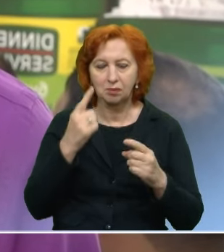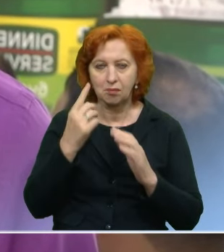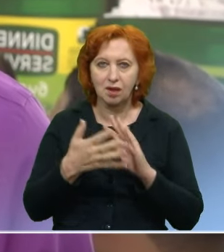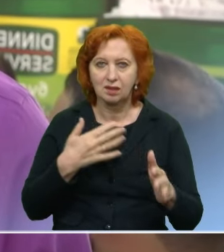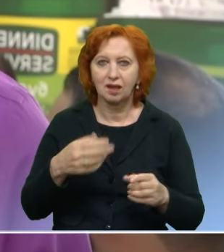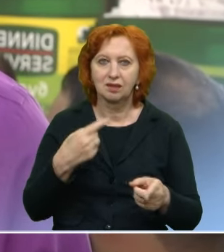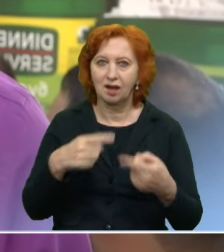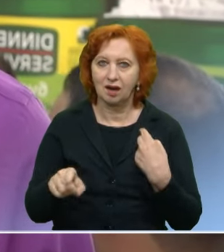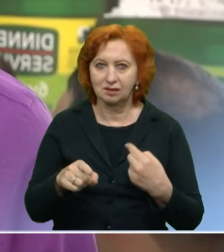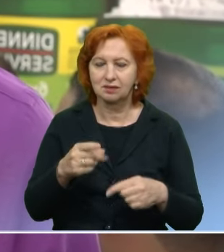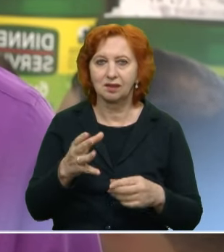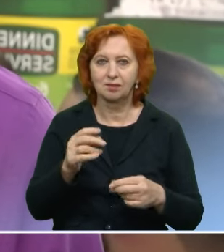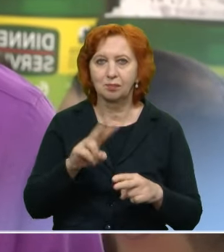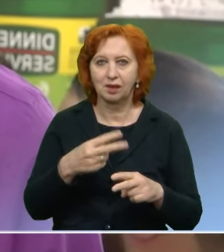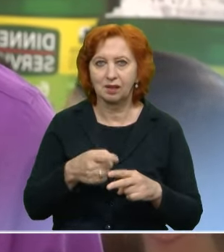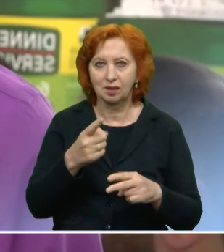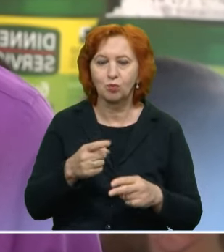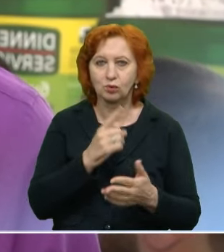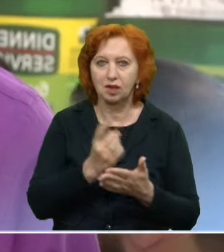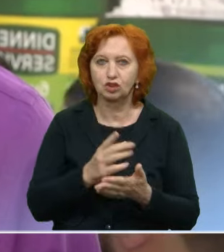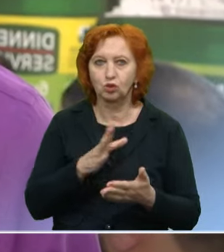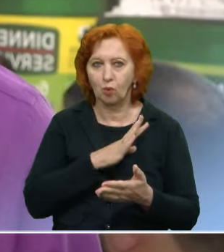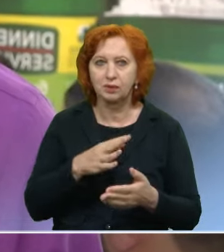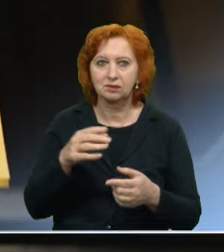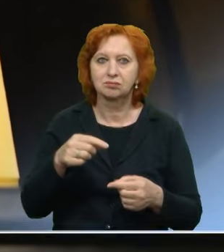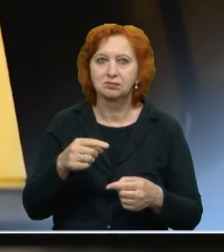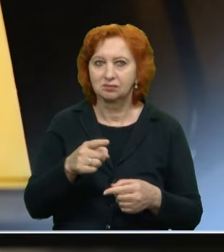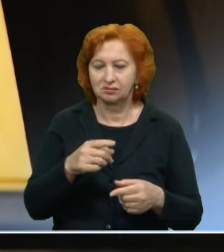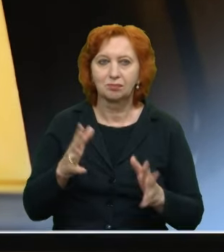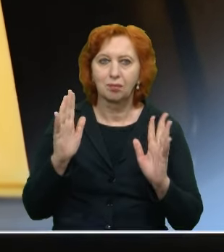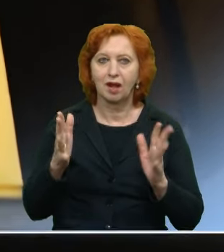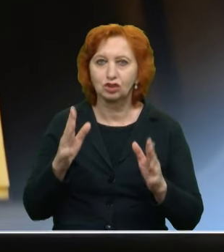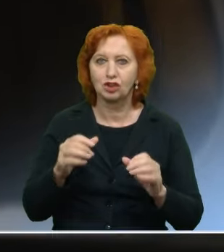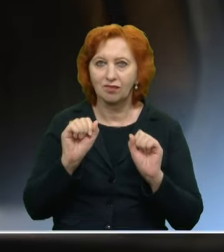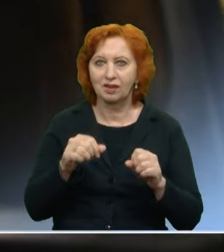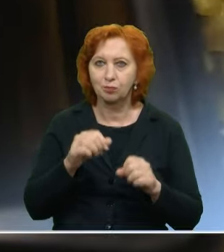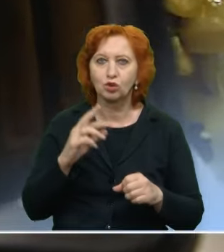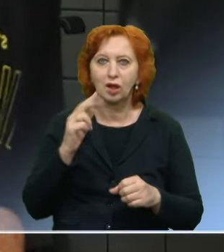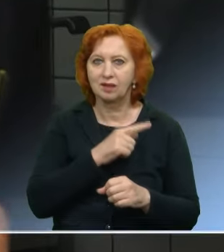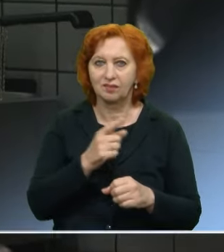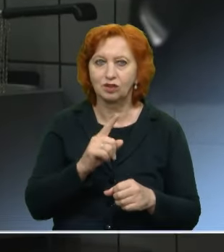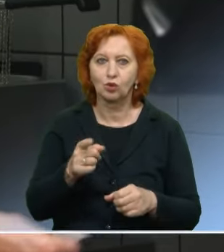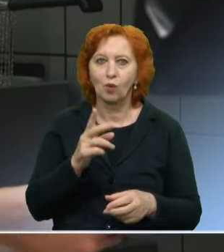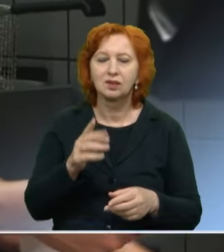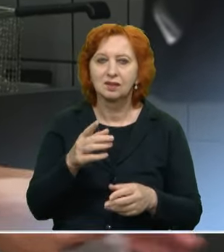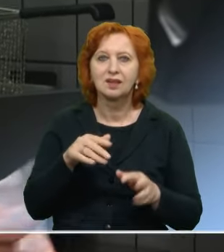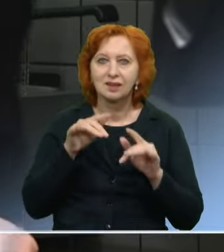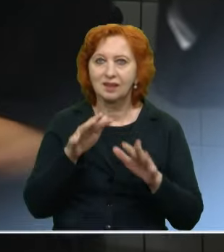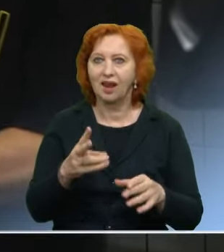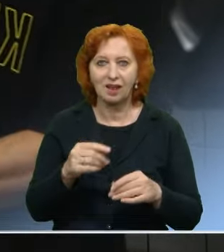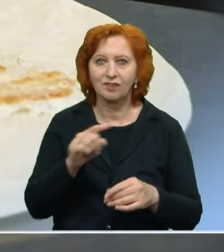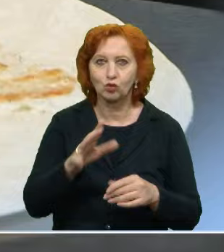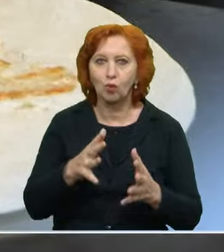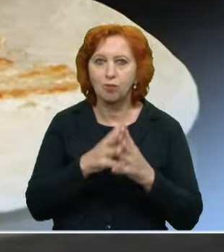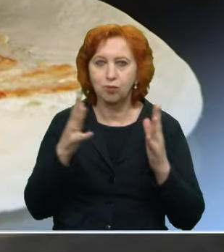что из качественных продуктов тоже можно иметь отравление. Поэтому, как говорят кулинары, дело не в шаурме.